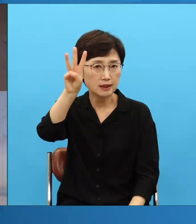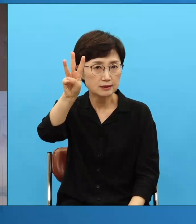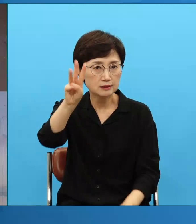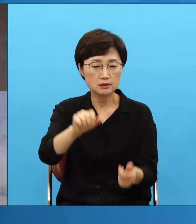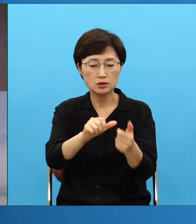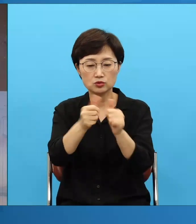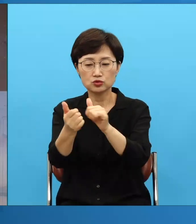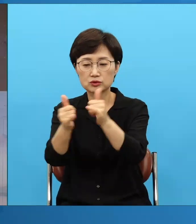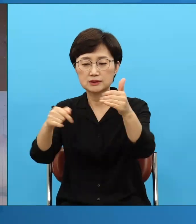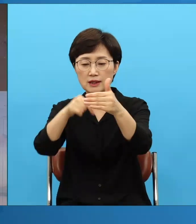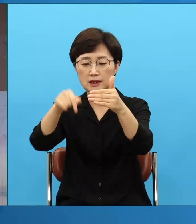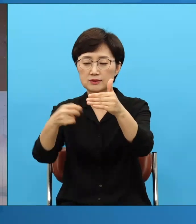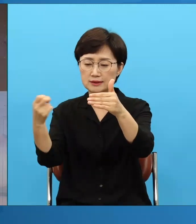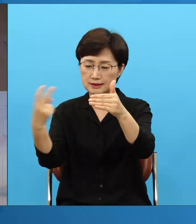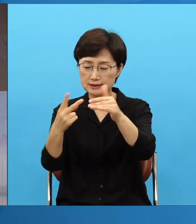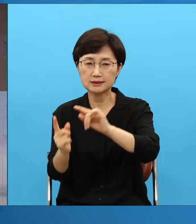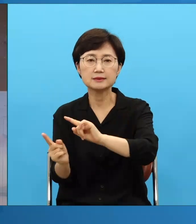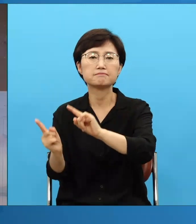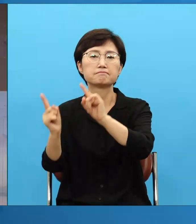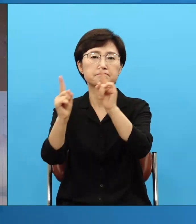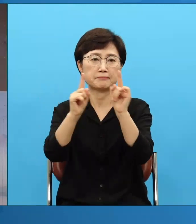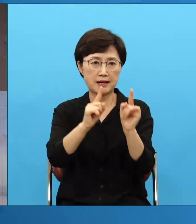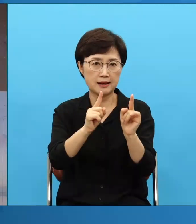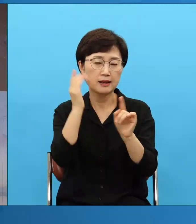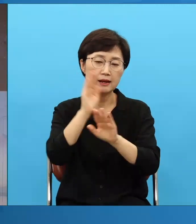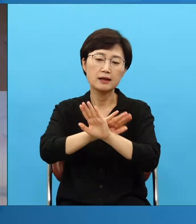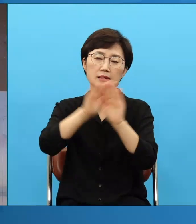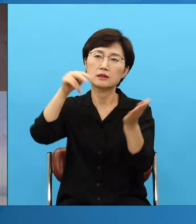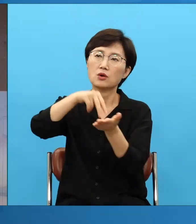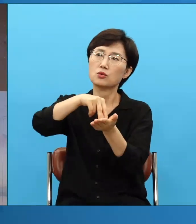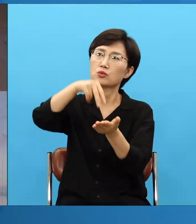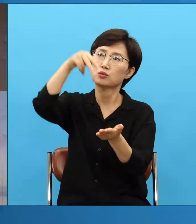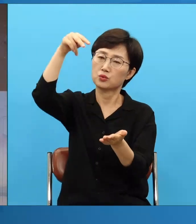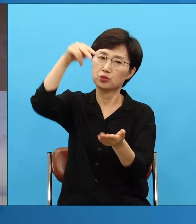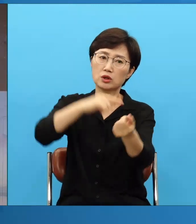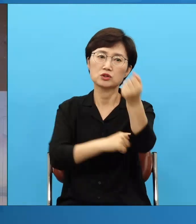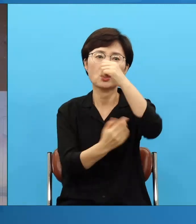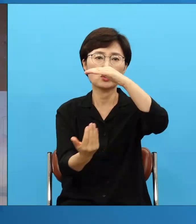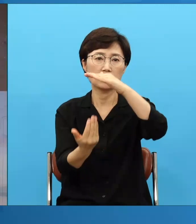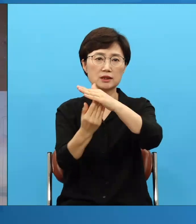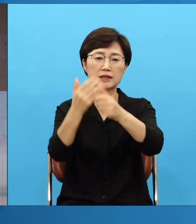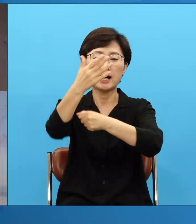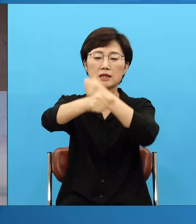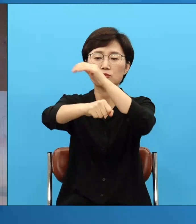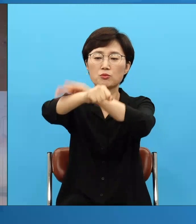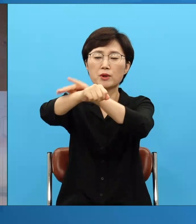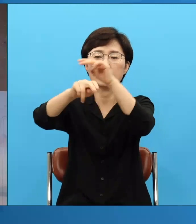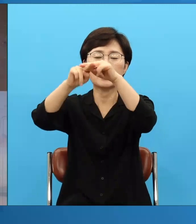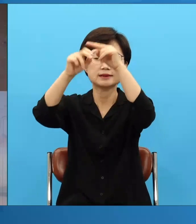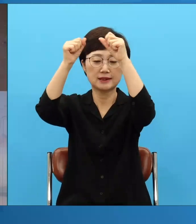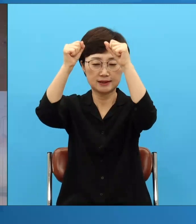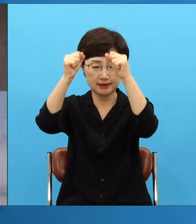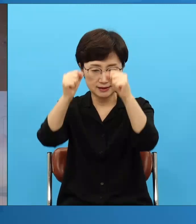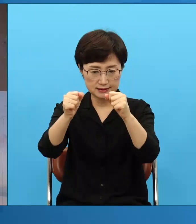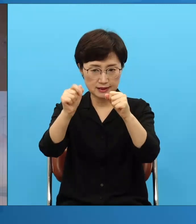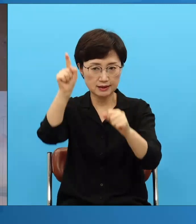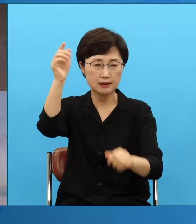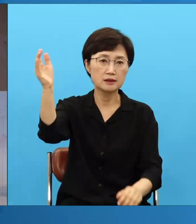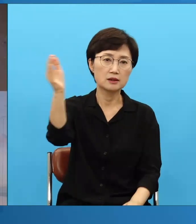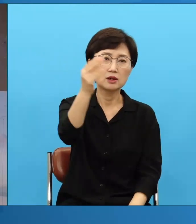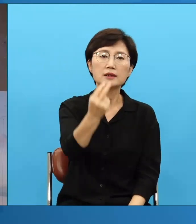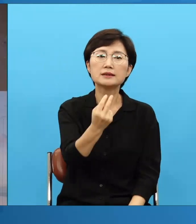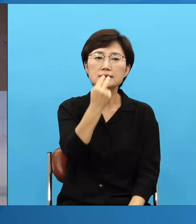장사한 지 사흘 만에 죽은 자 가운데서 다시 살아나시며 하늘에 오르사 전능하신 하나님 우편에 나